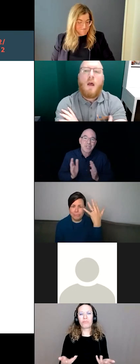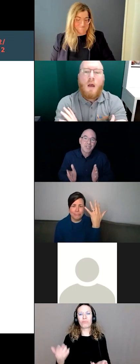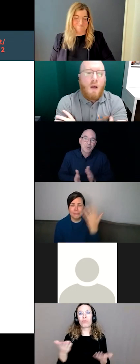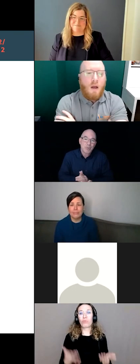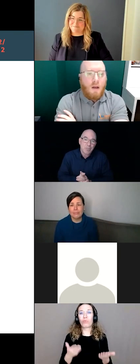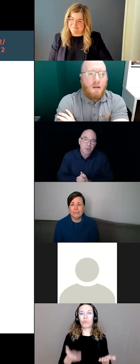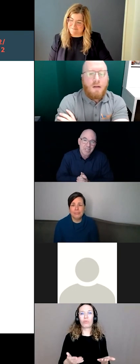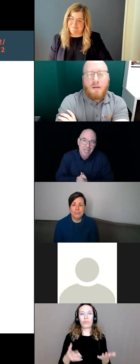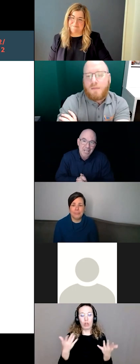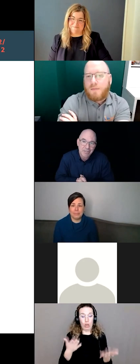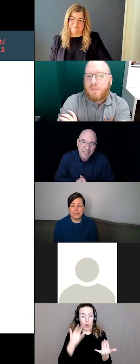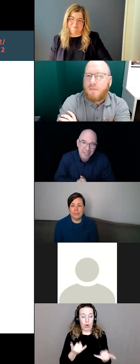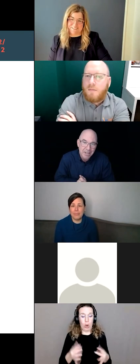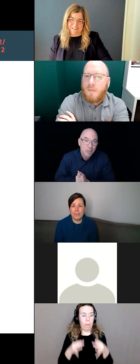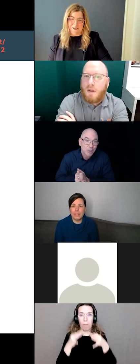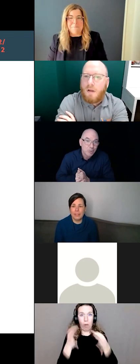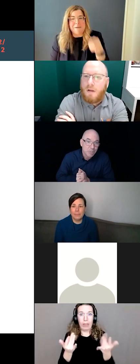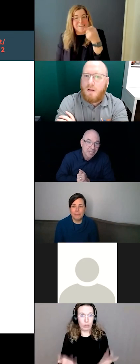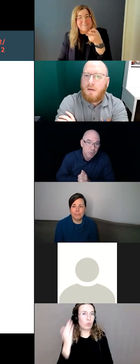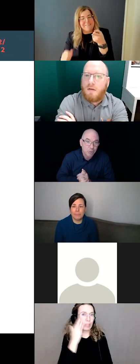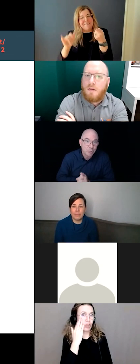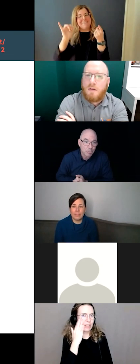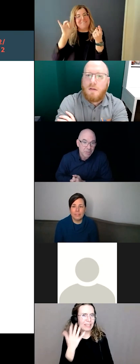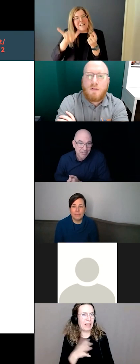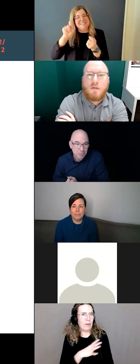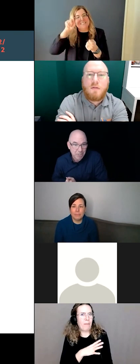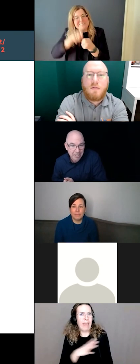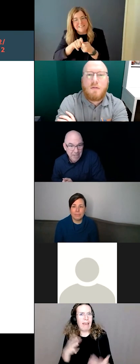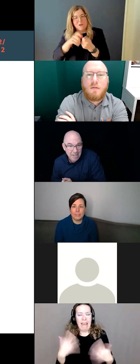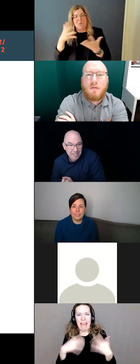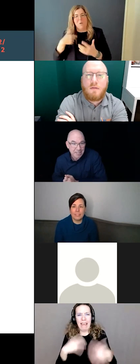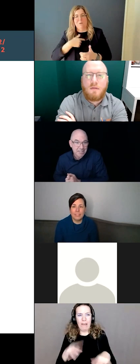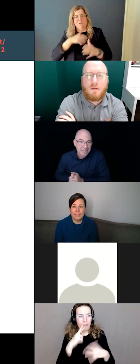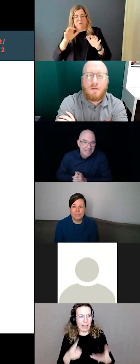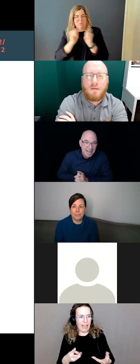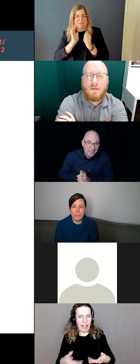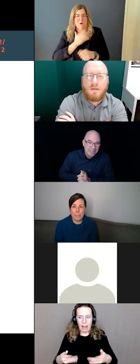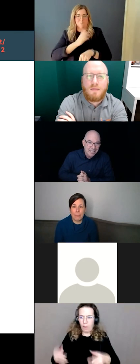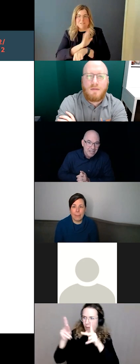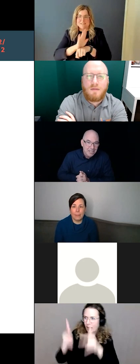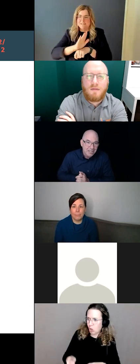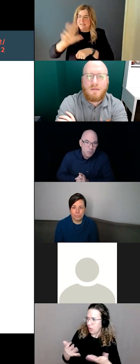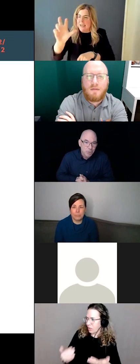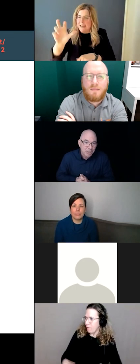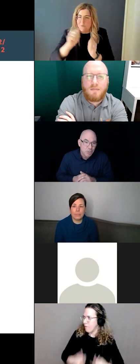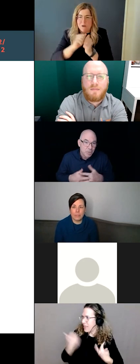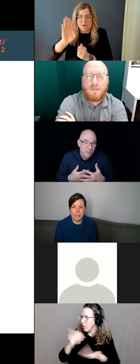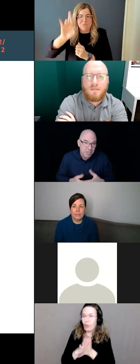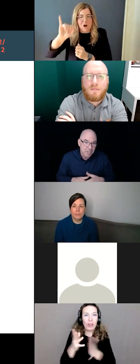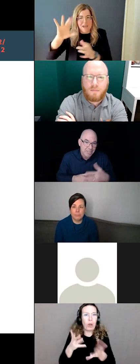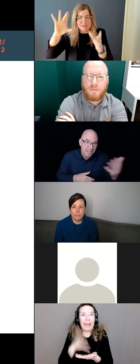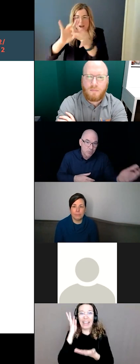aujourd'hui, mais il y a tellement de choses qui peuvent enrichir la vie d'une personne que d'apprendre la langue des signes. Et c'est ça